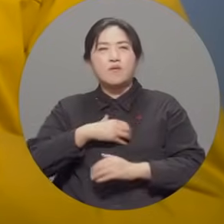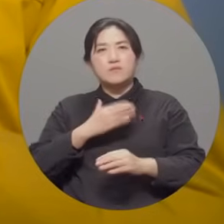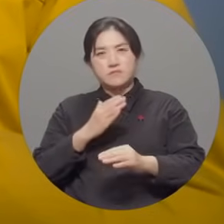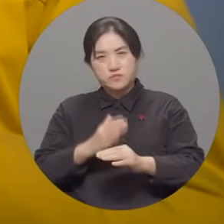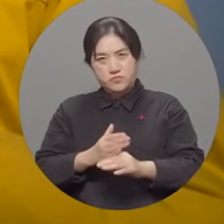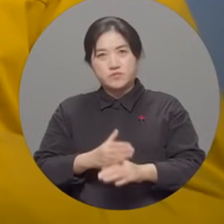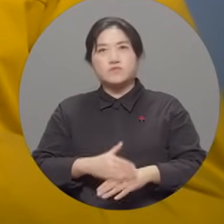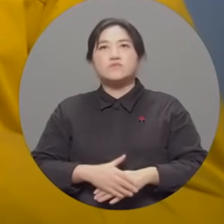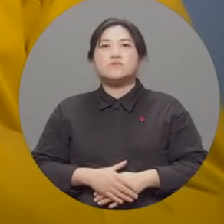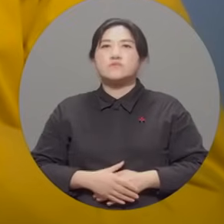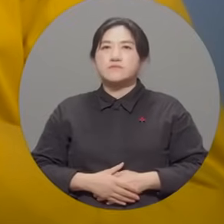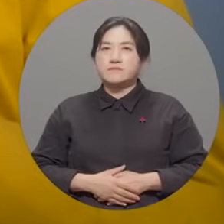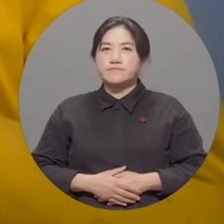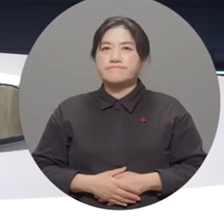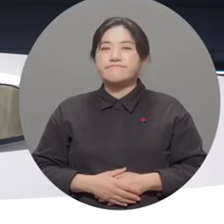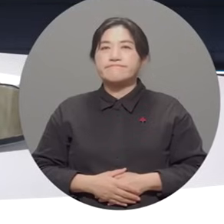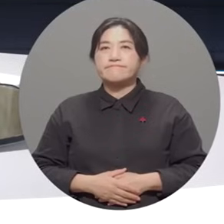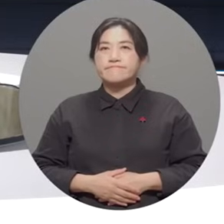간다 구나연입니다.